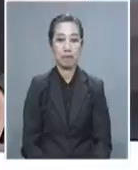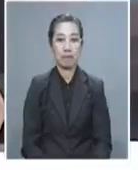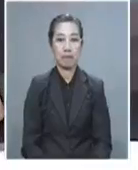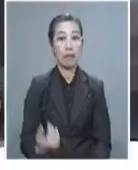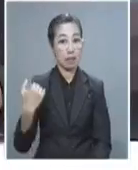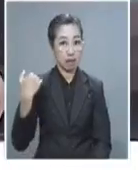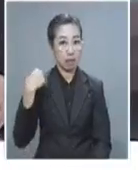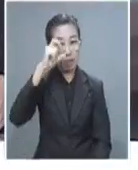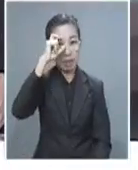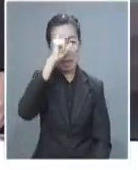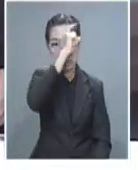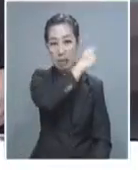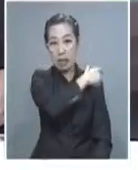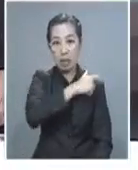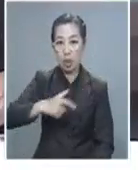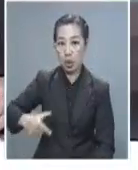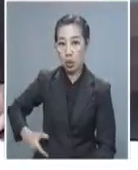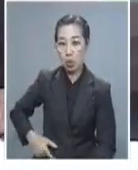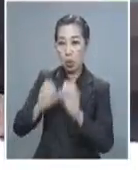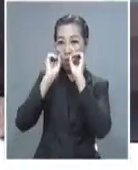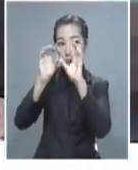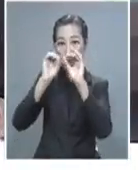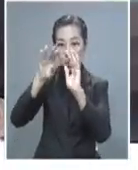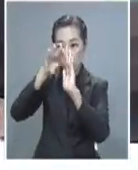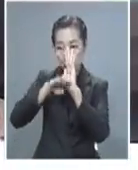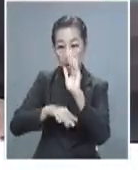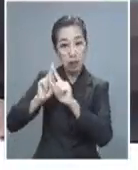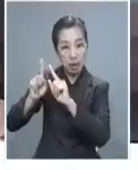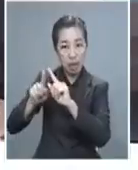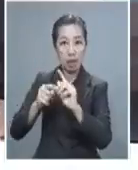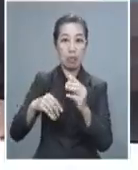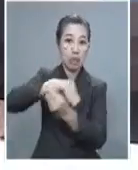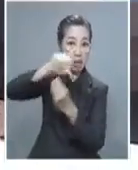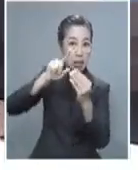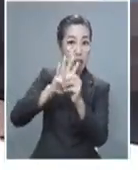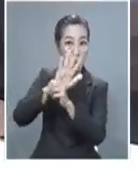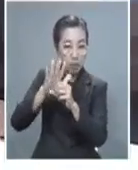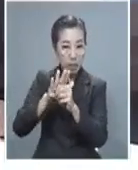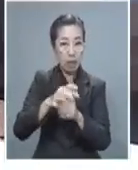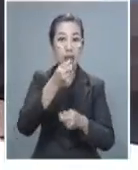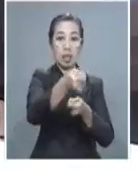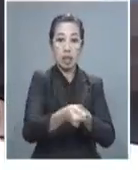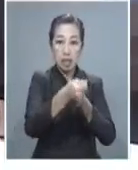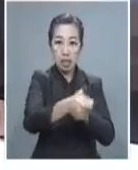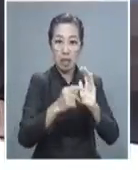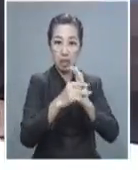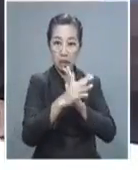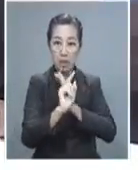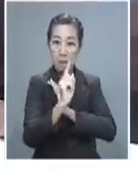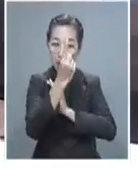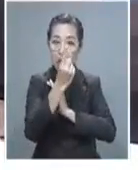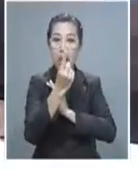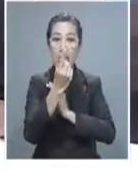คำสอนของพระเจ้าอยู่หัวรัชกาลที่9อย่างที่บอกนะครับคือเศรษฐกิจพอเพียงนะครับเกษตรทฤษฎีใหม่นะครับหรือเ